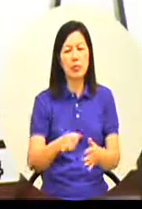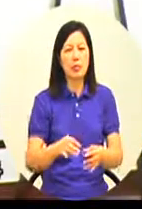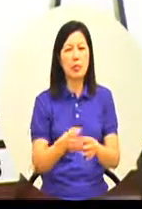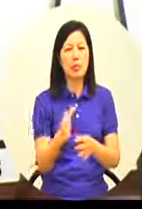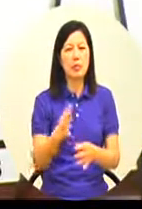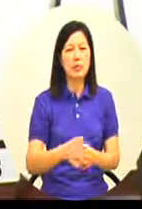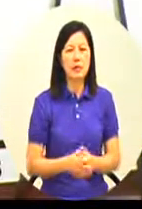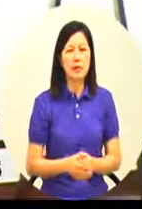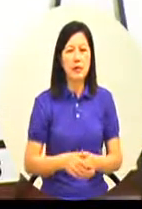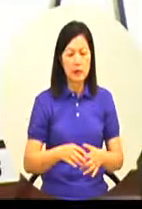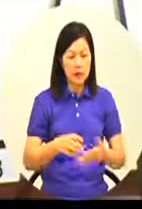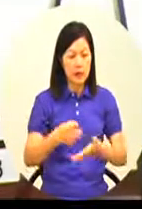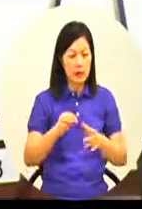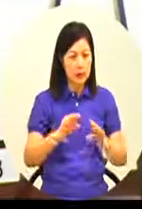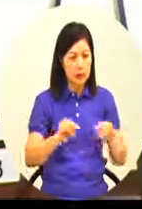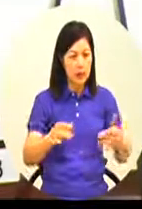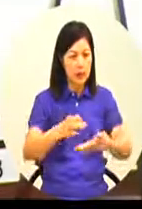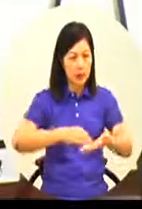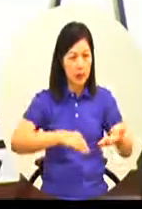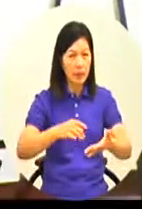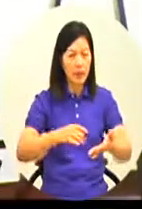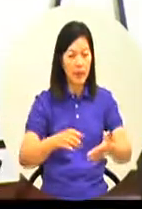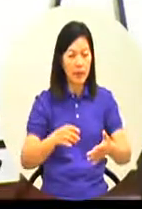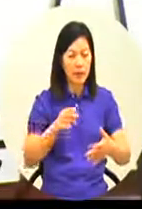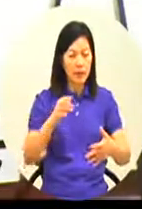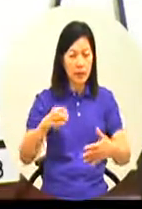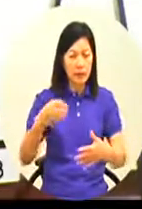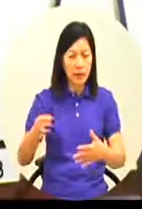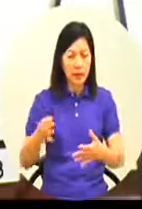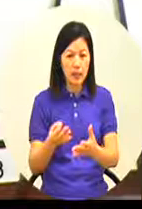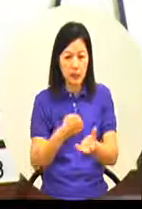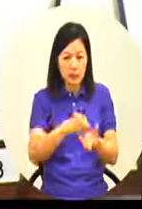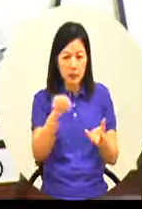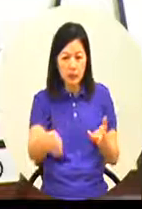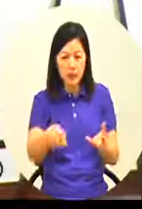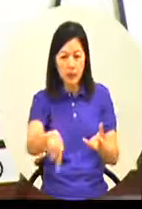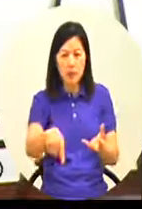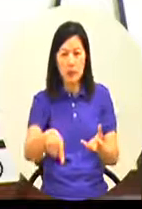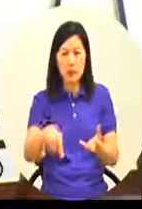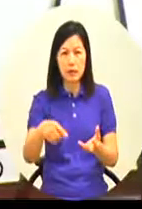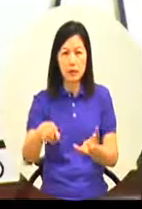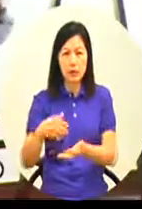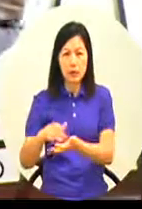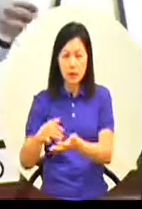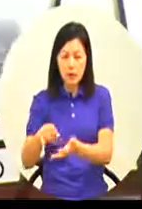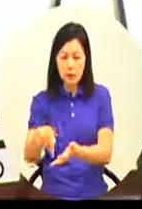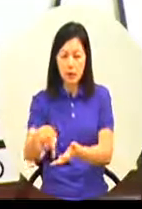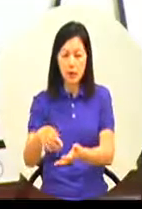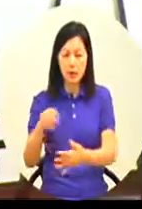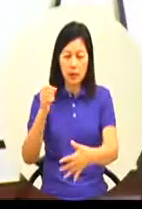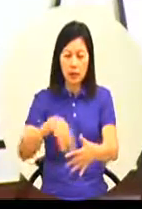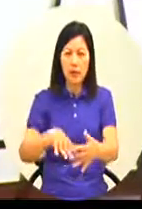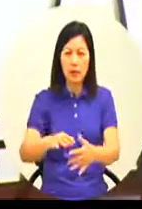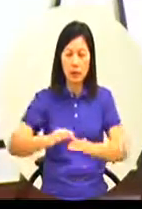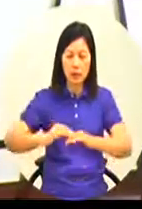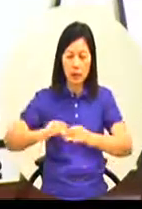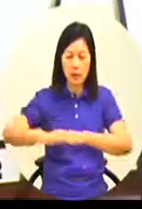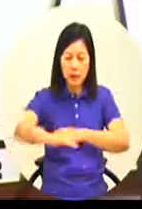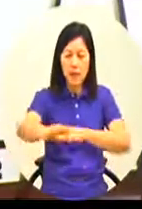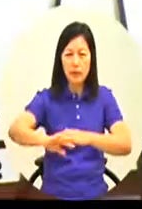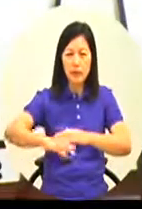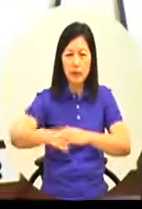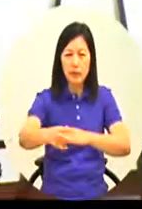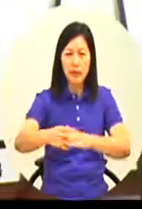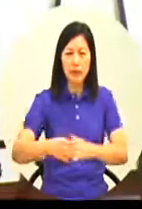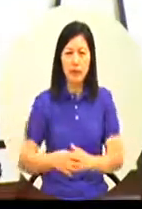公共建设的经费，编一笔这个公共设施的费用给我们市政府呢？或者是我们市政府是不是应该也要要求他在卖眷